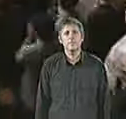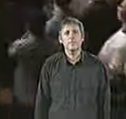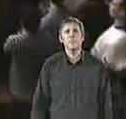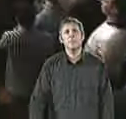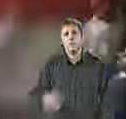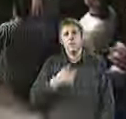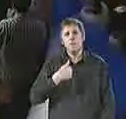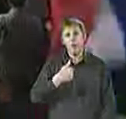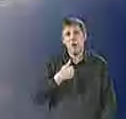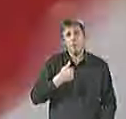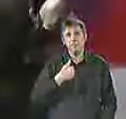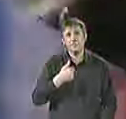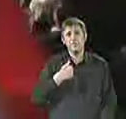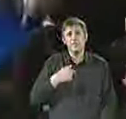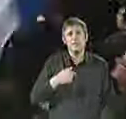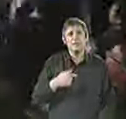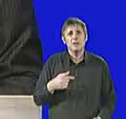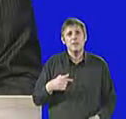Quand je suggère...